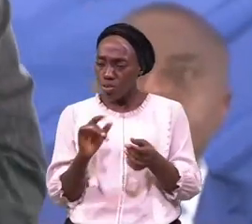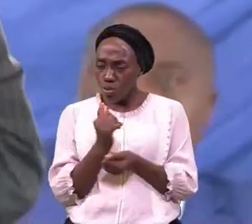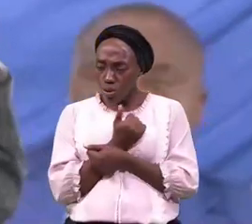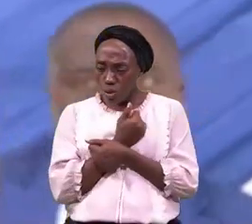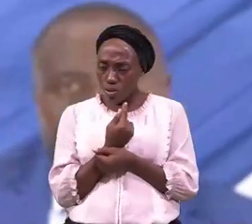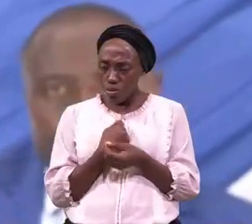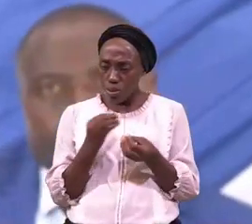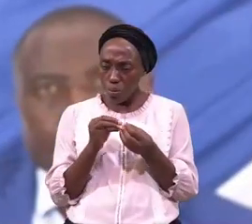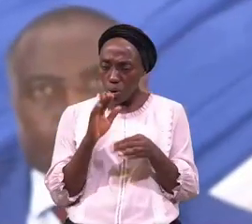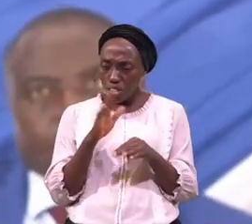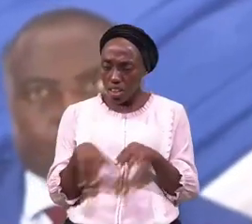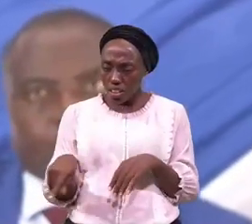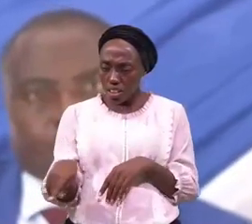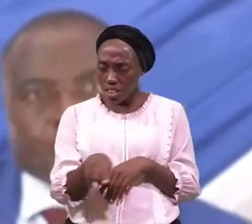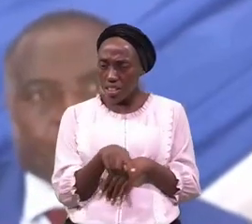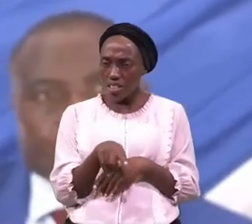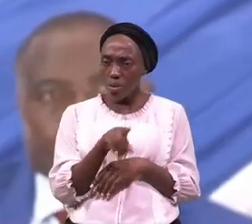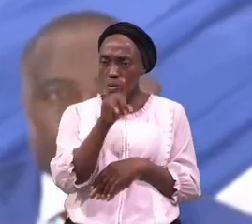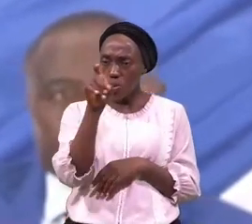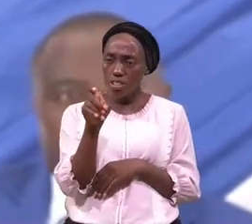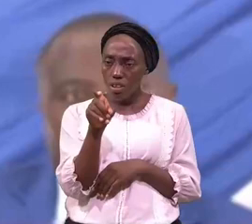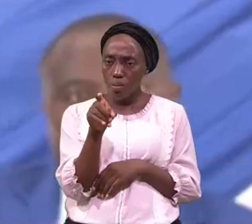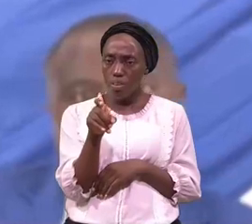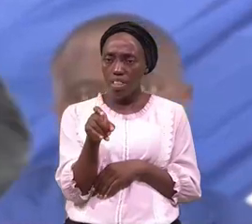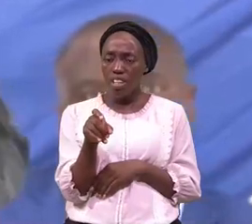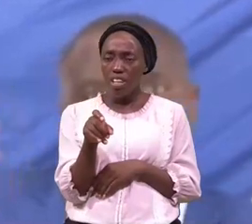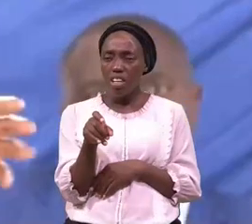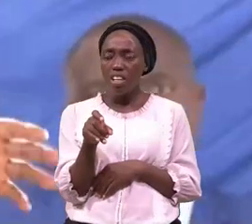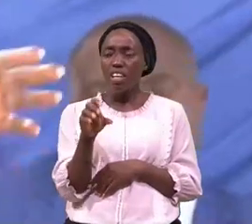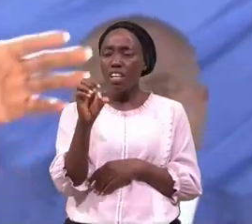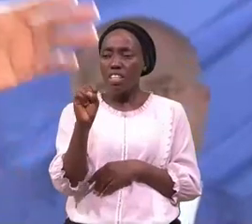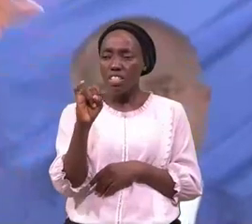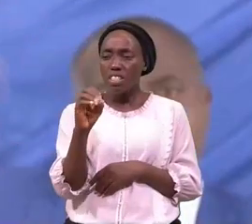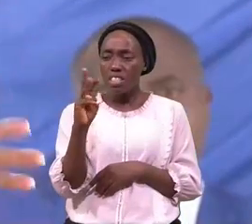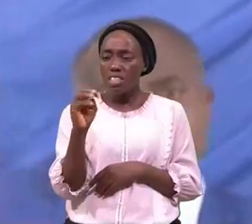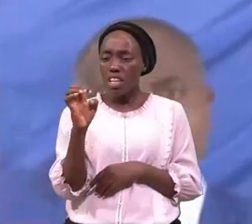ça c'est la consécration qu'il veut voir. Simon, fils de Jonas,